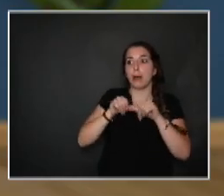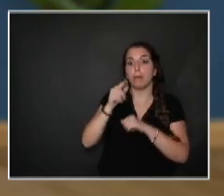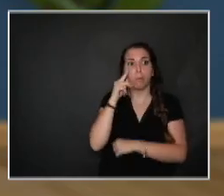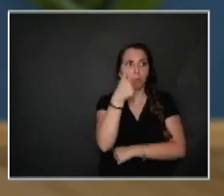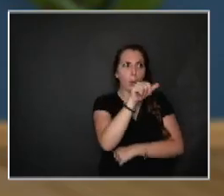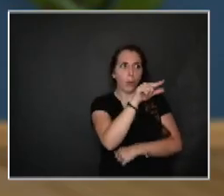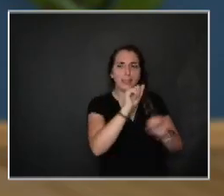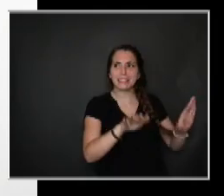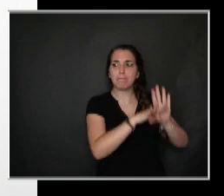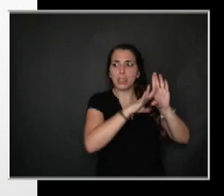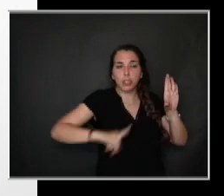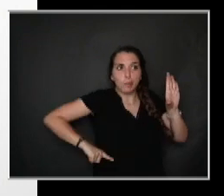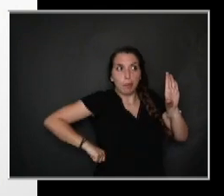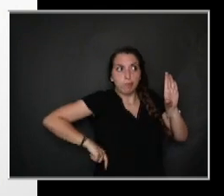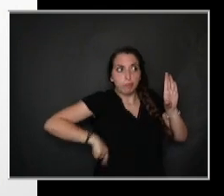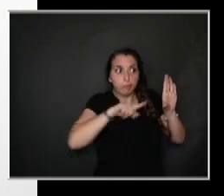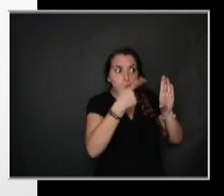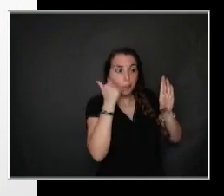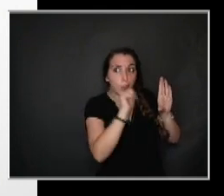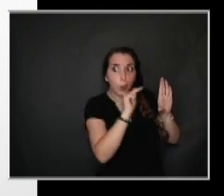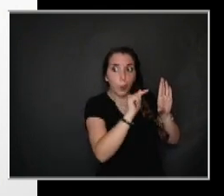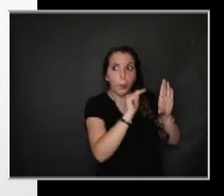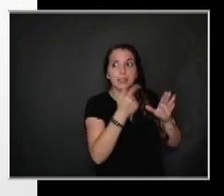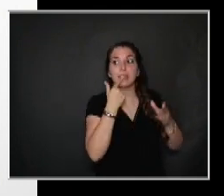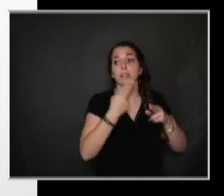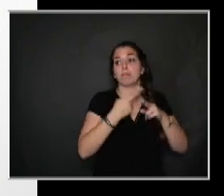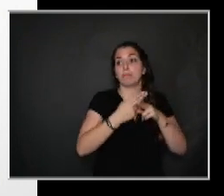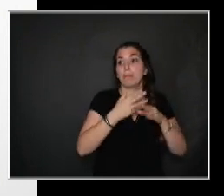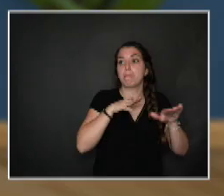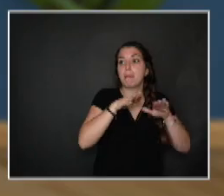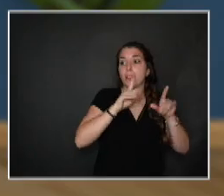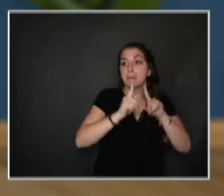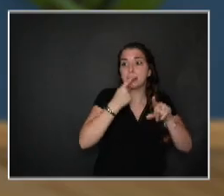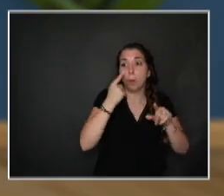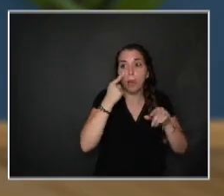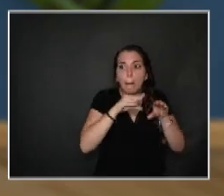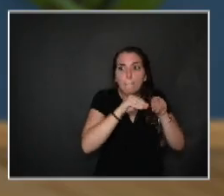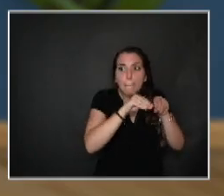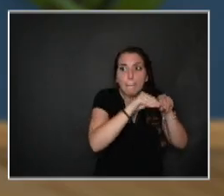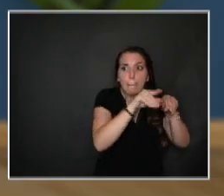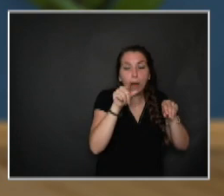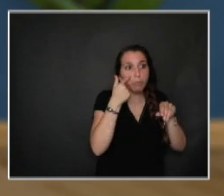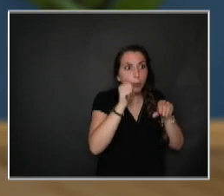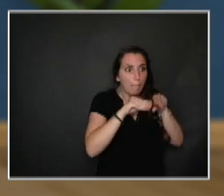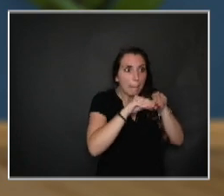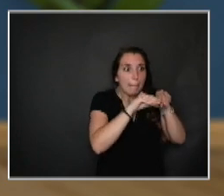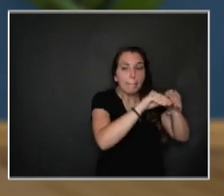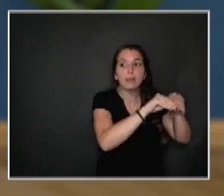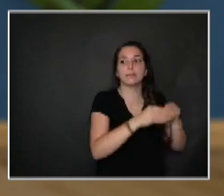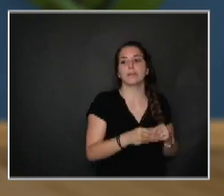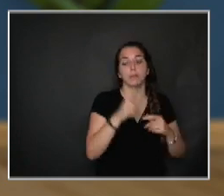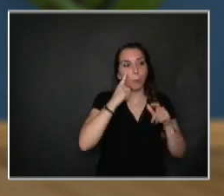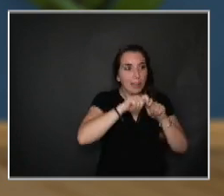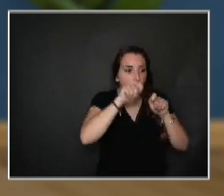les mains qui pincent la peau. C'est une manœuvre qu'on appelle le pincer roulé. Vous voyez, on fait comme ça, là, comme quand on évalue la cellulite.